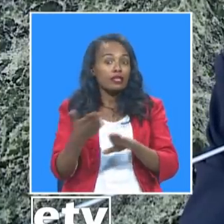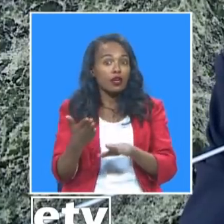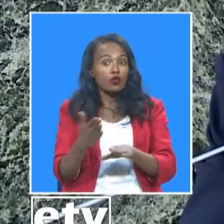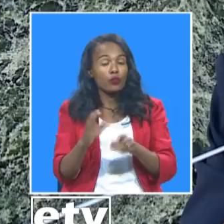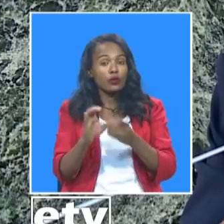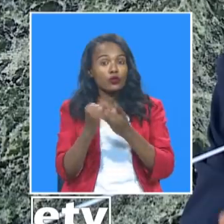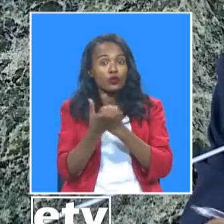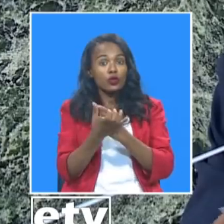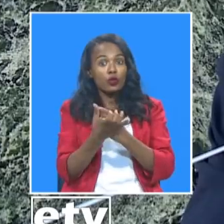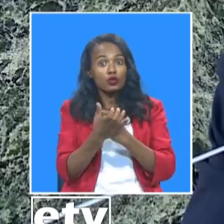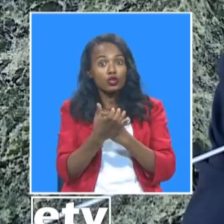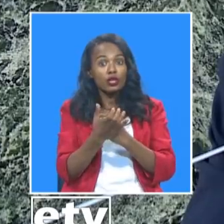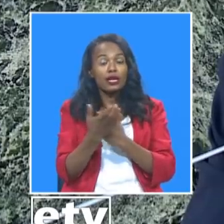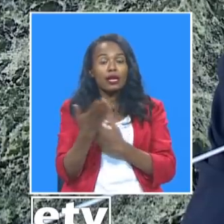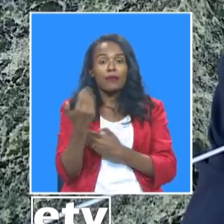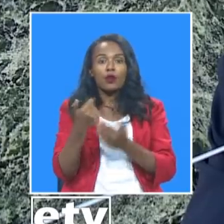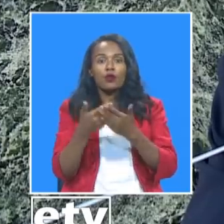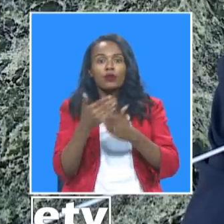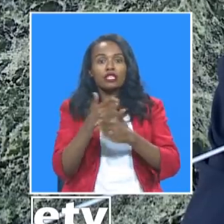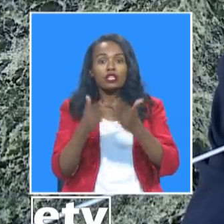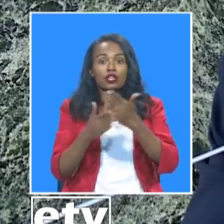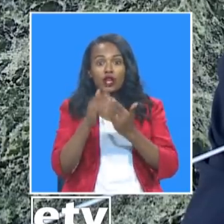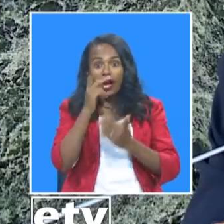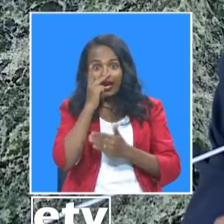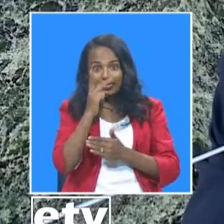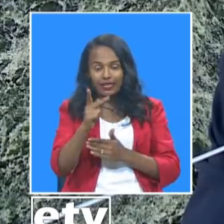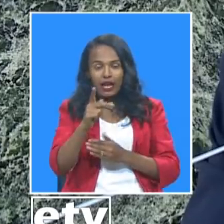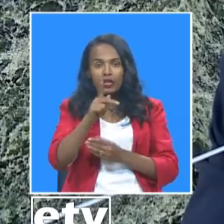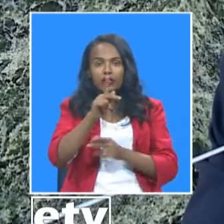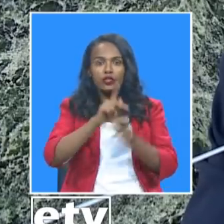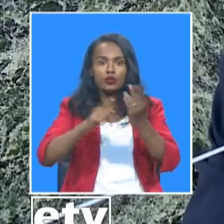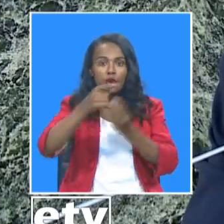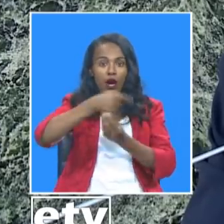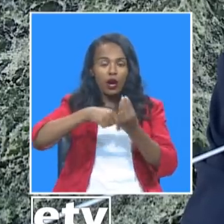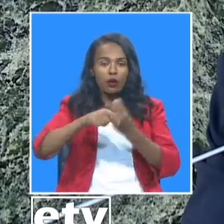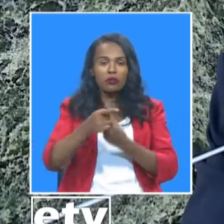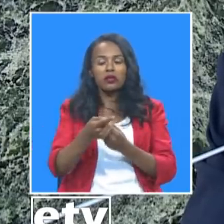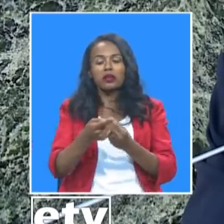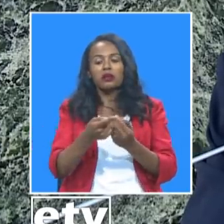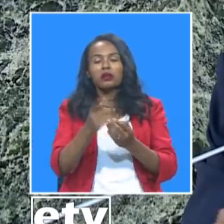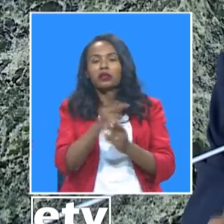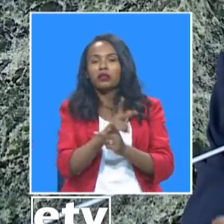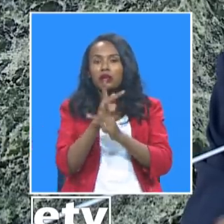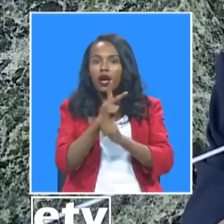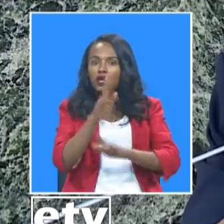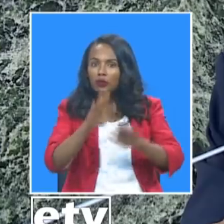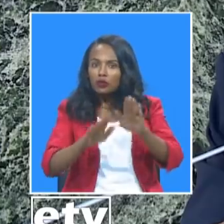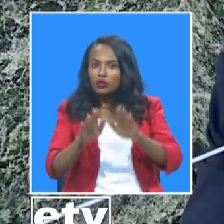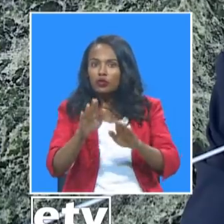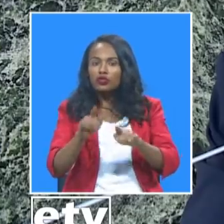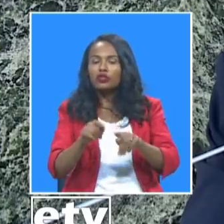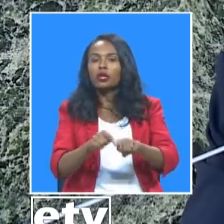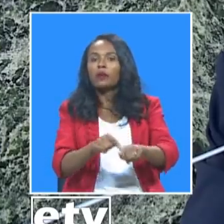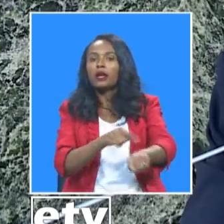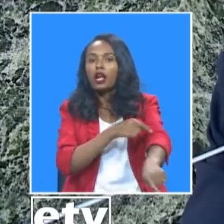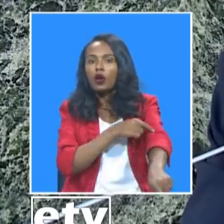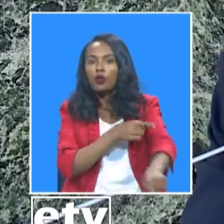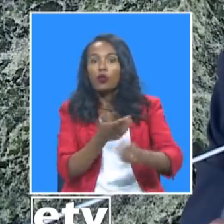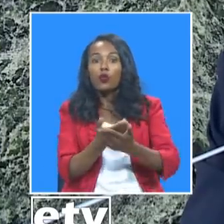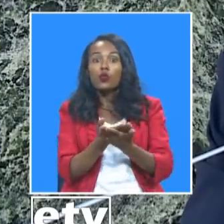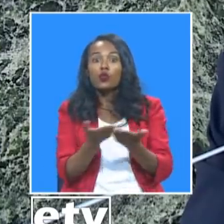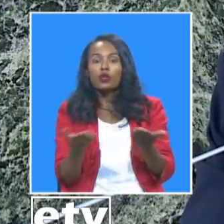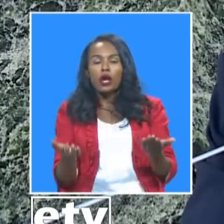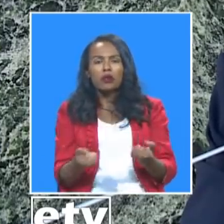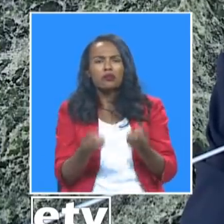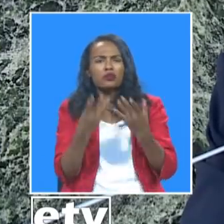የሚያስተናግዱባቸው ሁኔታዎች ነው በዛ ደረጃ ያየነው ህዝቡ አካባቢ። እንደገና የጥንቃቄ እርምጃዎች የመራራቁ ጉዳይም